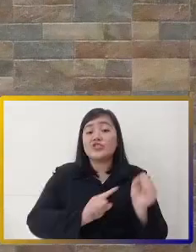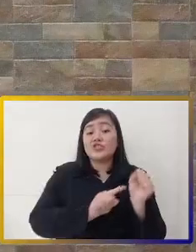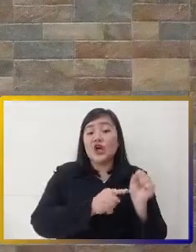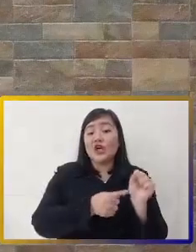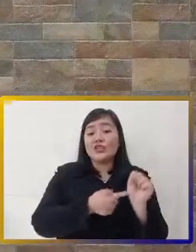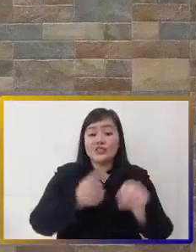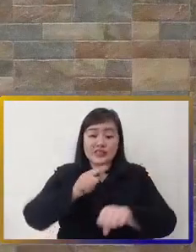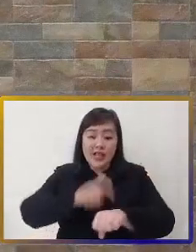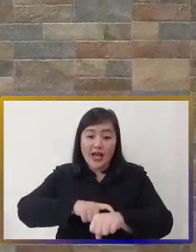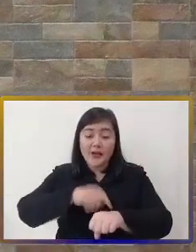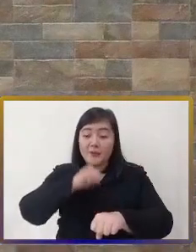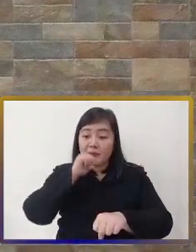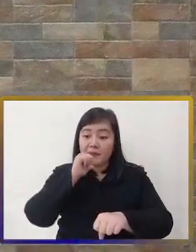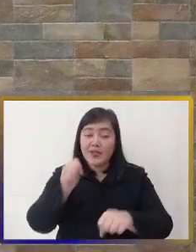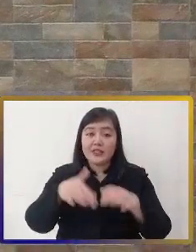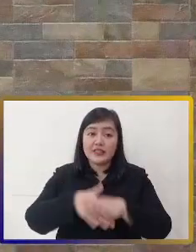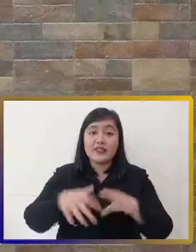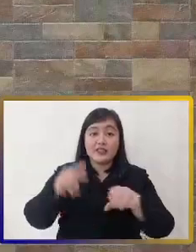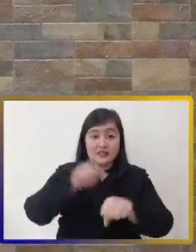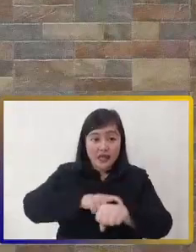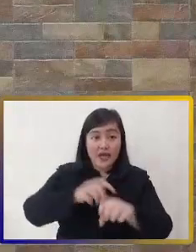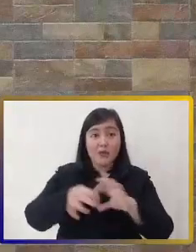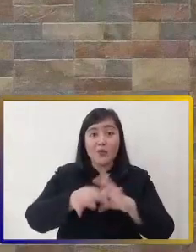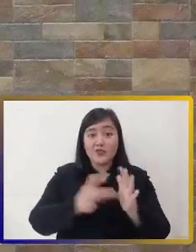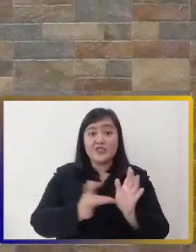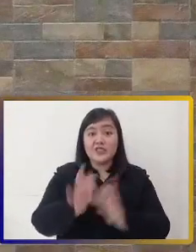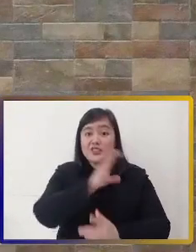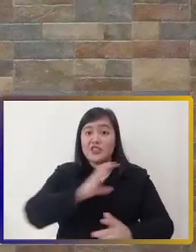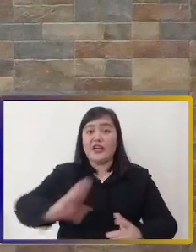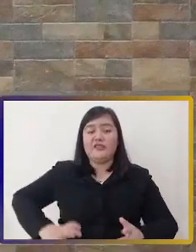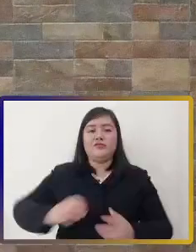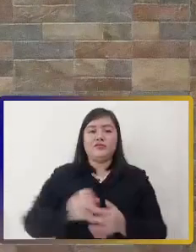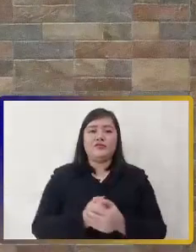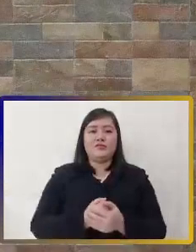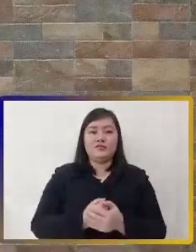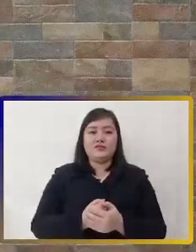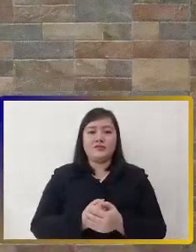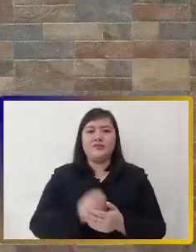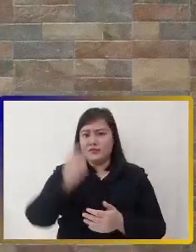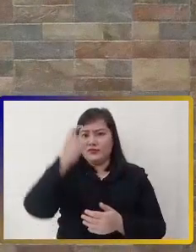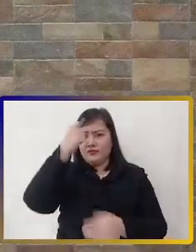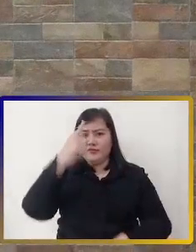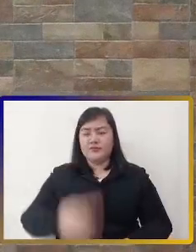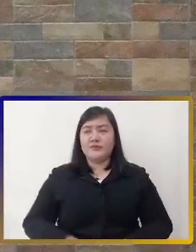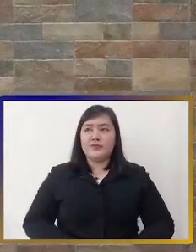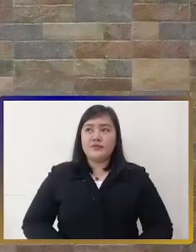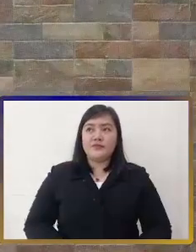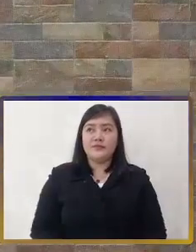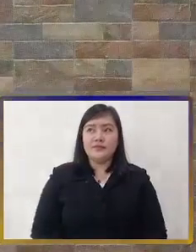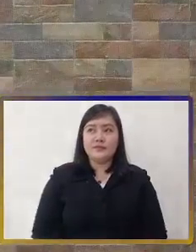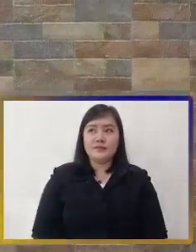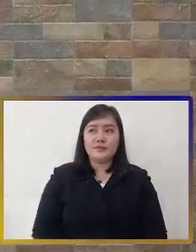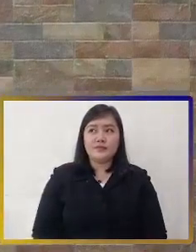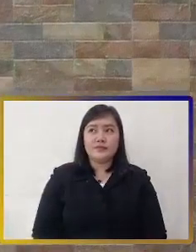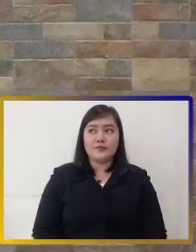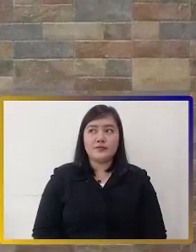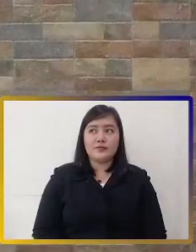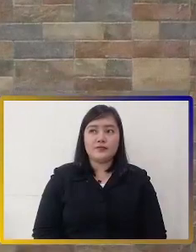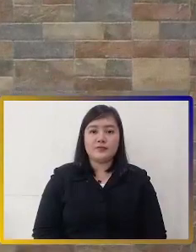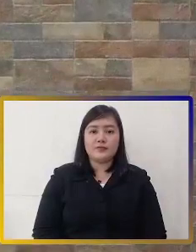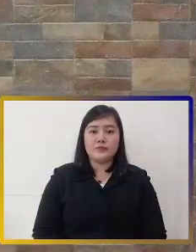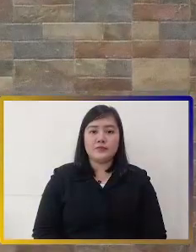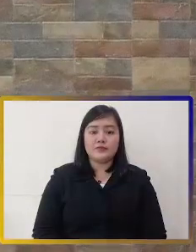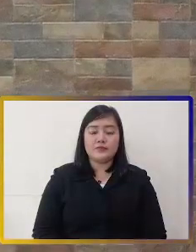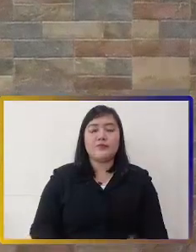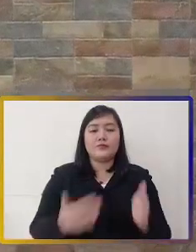nyo ay hindi naman, wala naman dyan nung pasimula. I hope you're following. Amen. You see? Again, by the way, para po sa aming